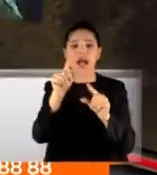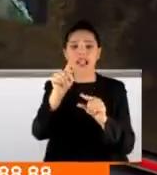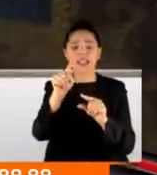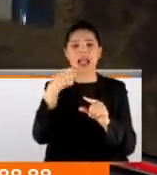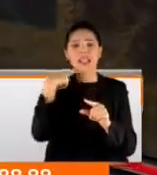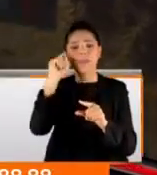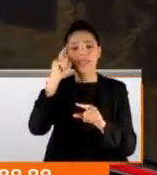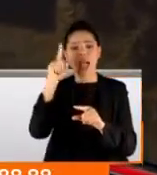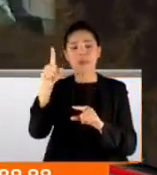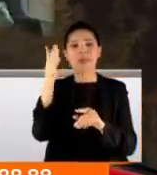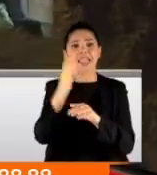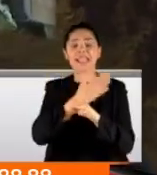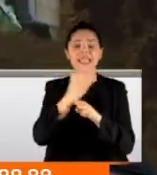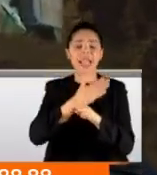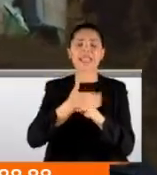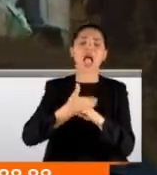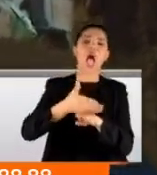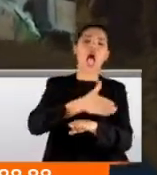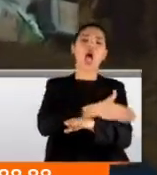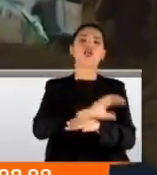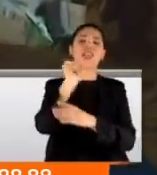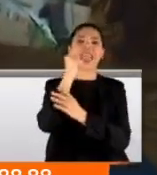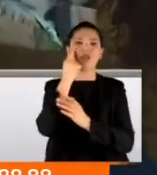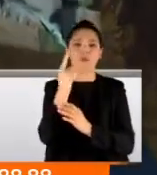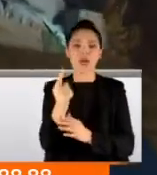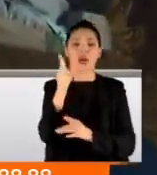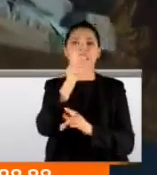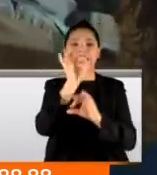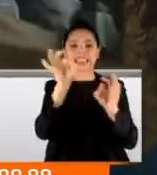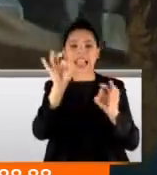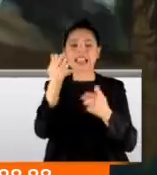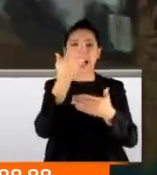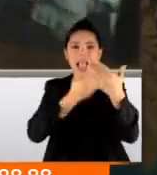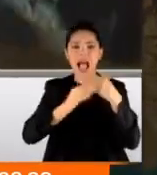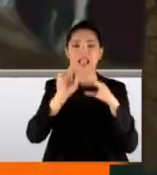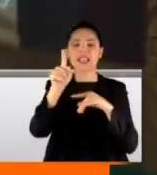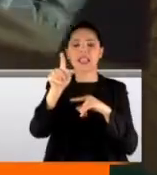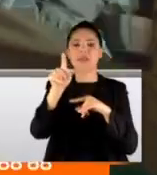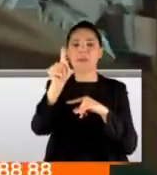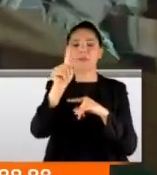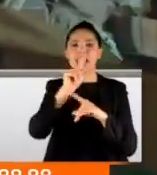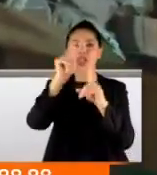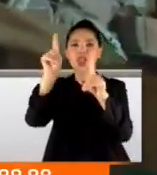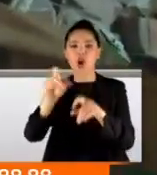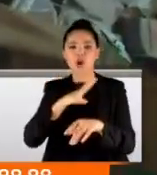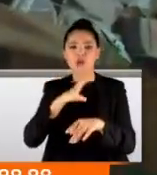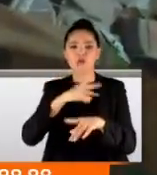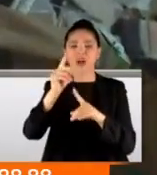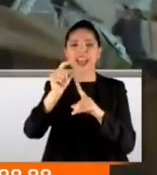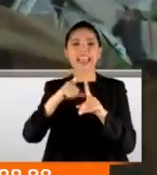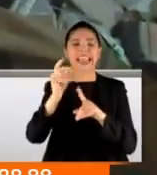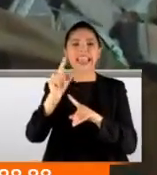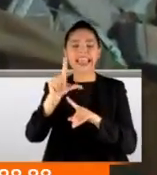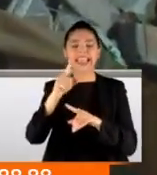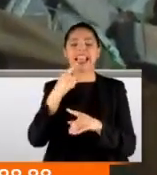Tahmin ediyorum. Çünkü daha önceki tecrübelerimiz bize bunu söylüyor zaten. Sessiz bir şekilde de aktarabilirsin. Bir sorum var sana. Haberin içinde İdil'den